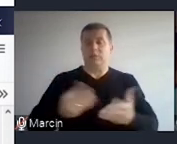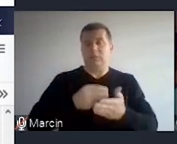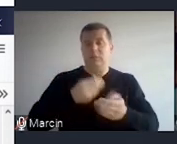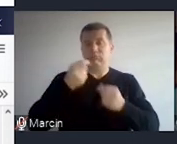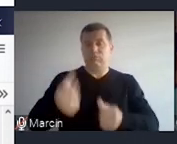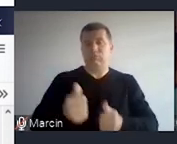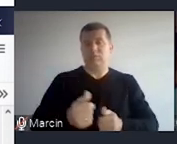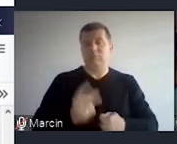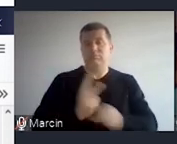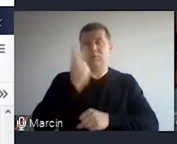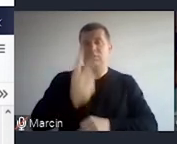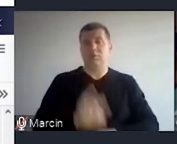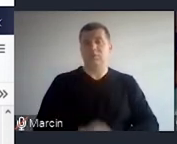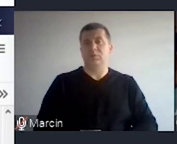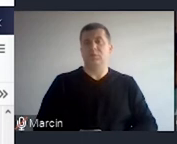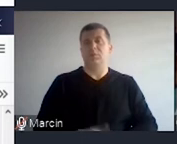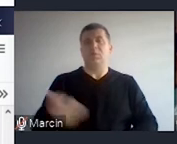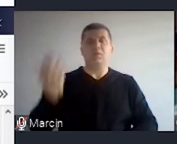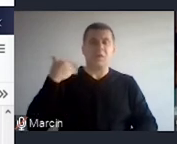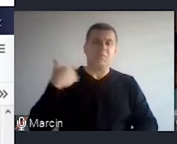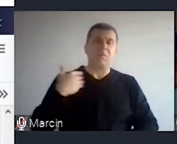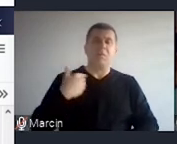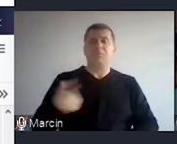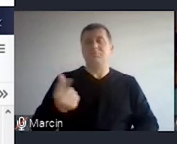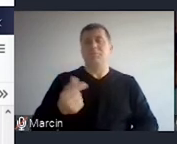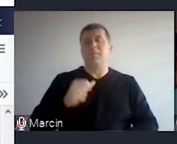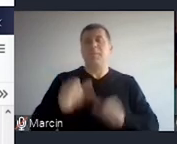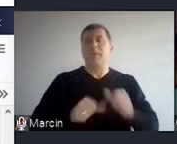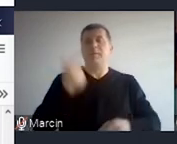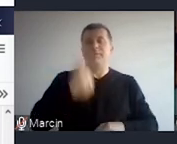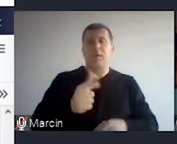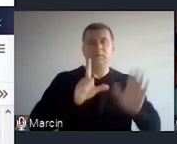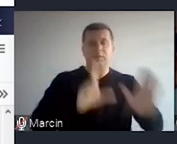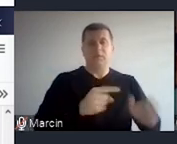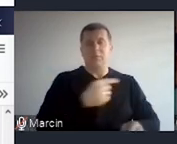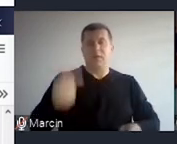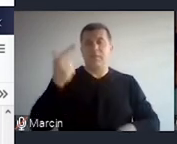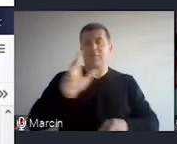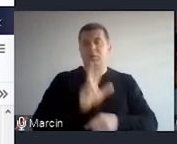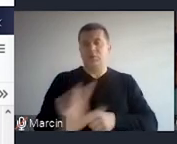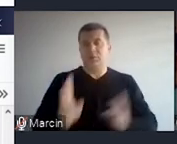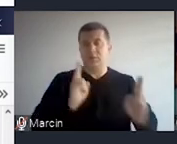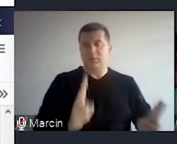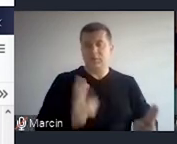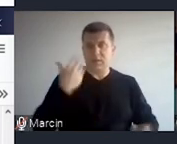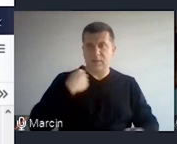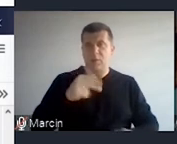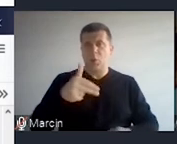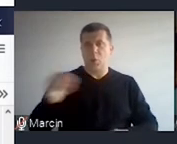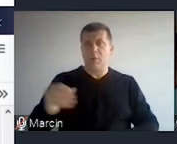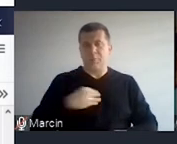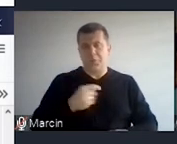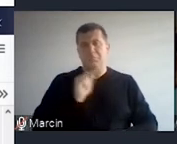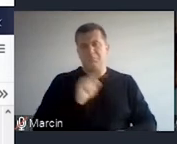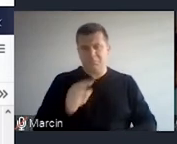finansowania. Bo kiedyś w perspektywie finansowej 2007-2013 pojawiły